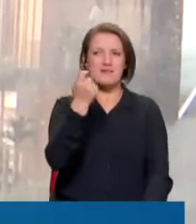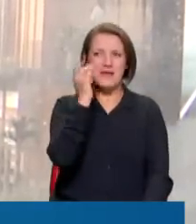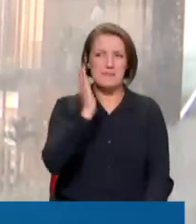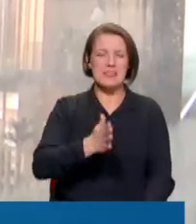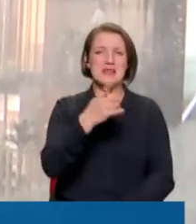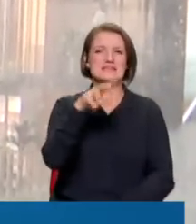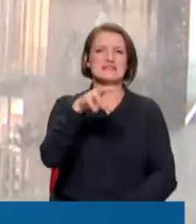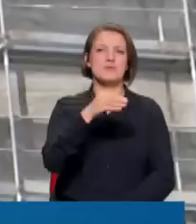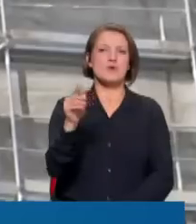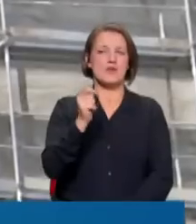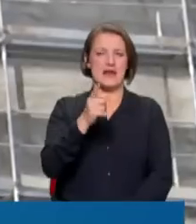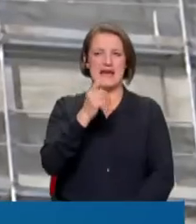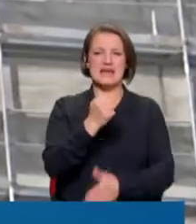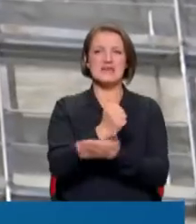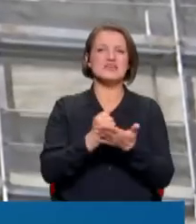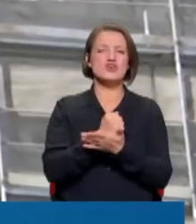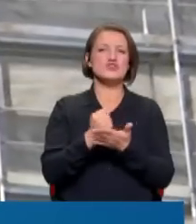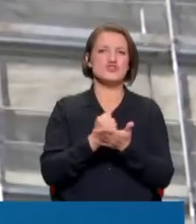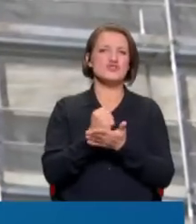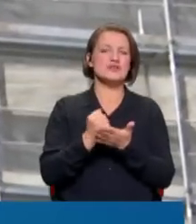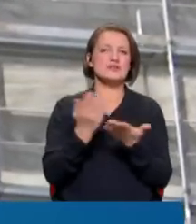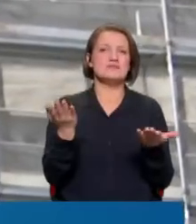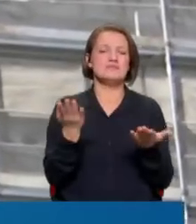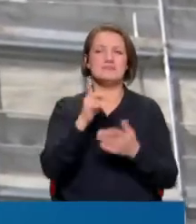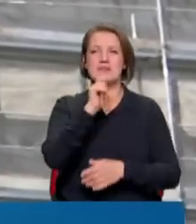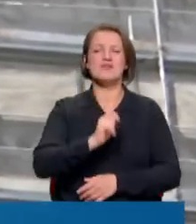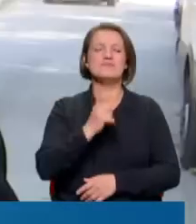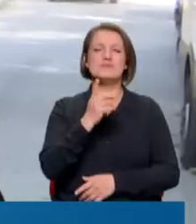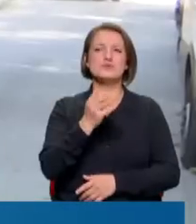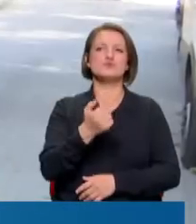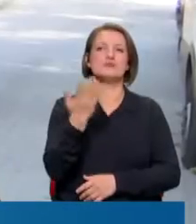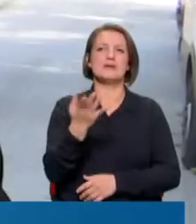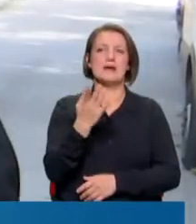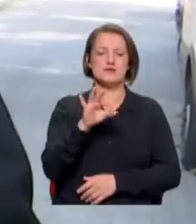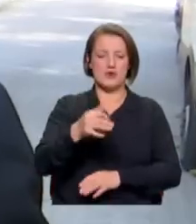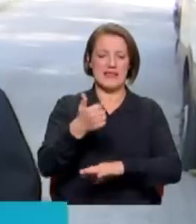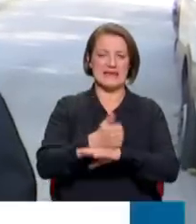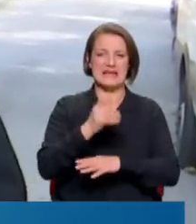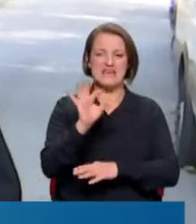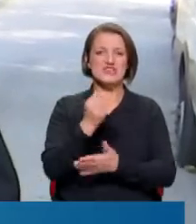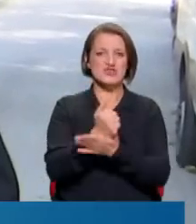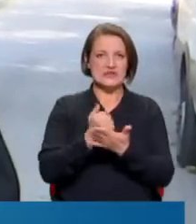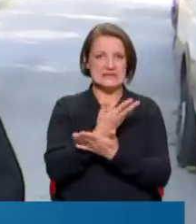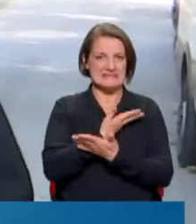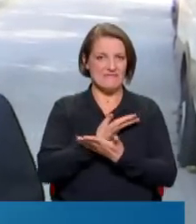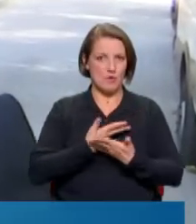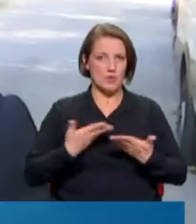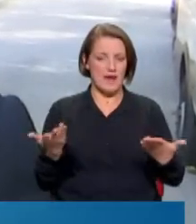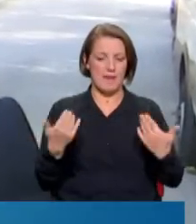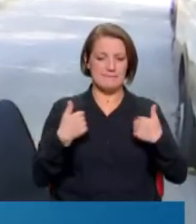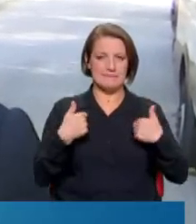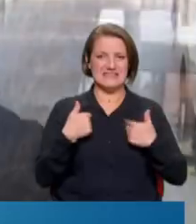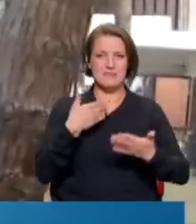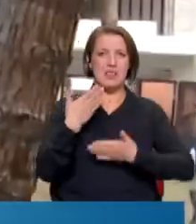80 milyon lira yeşil griye döndü rant yok sözü lafta kaldı mevcut iktidar yeşili çok seviyorsa ama bizim